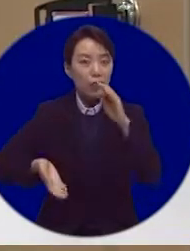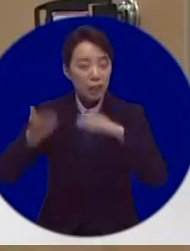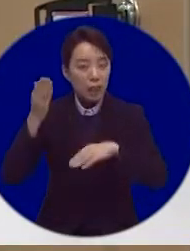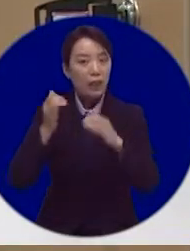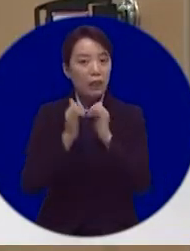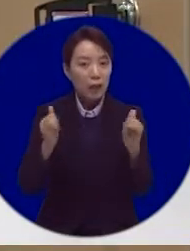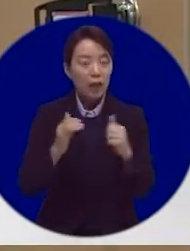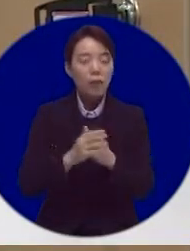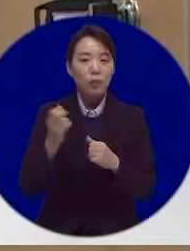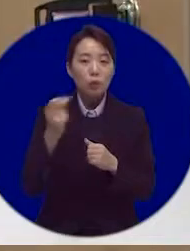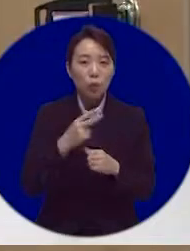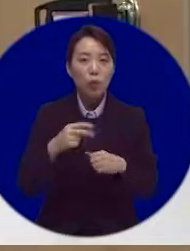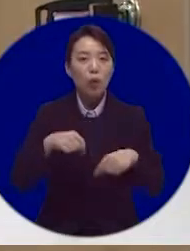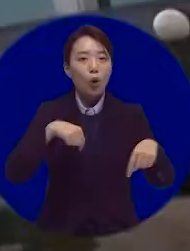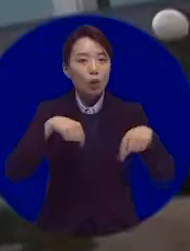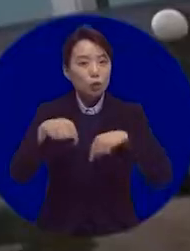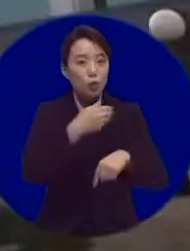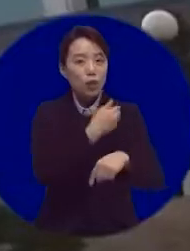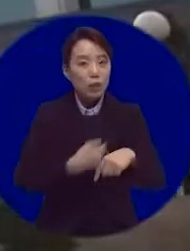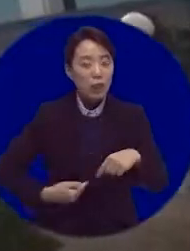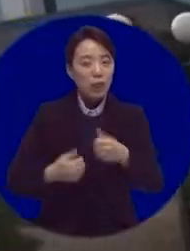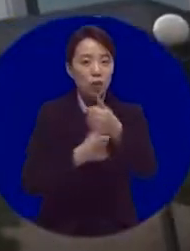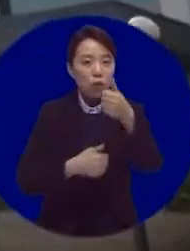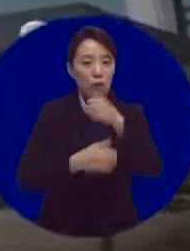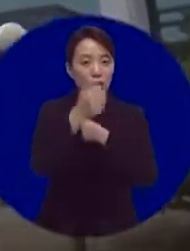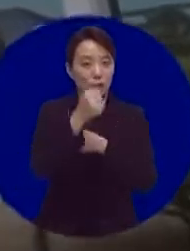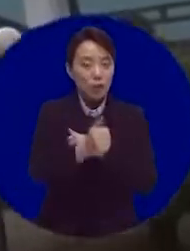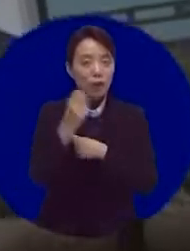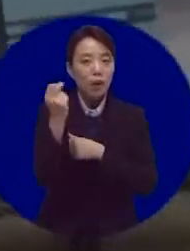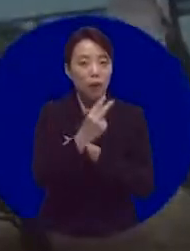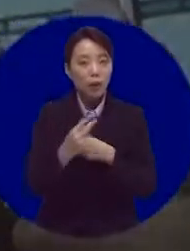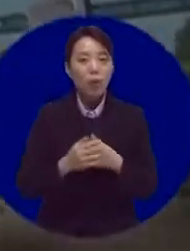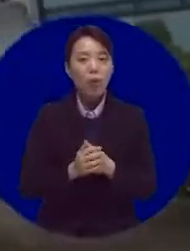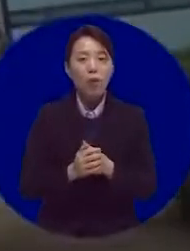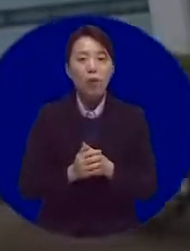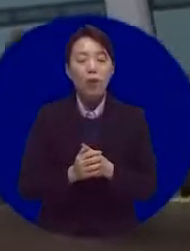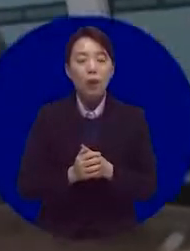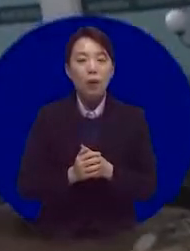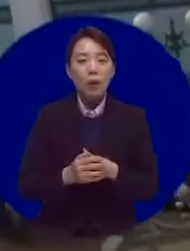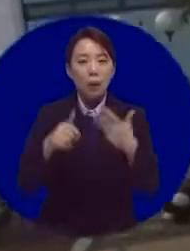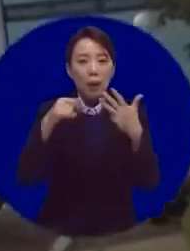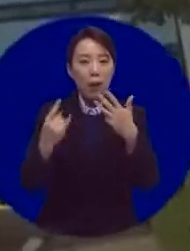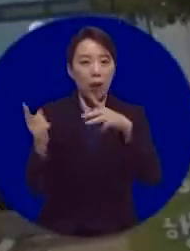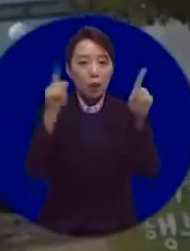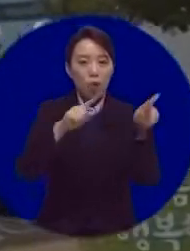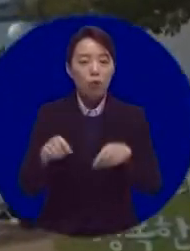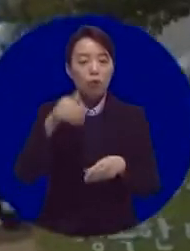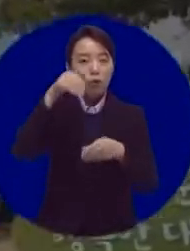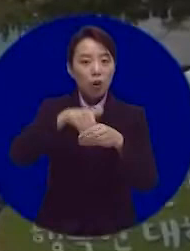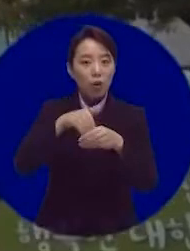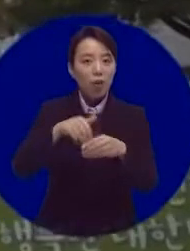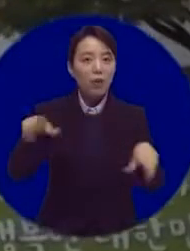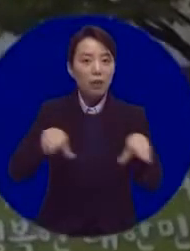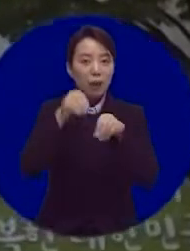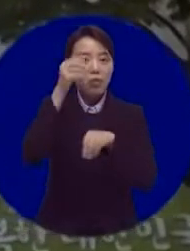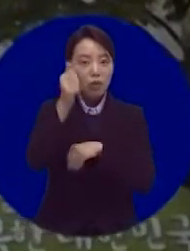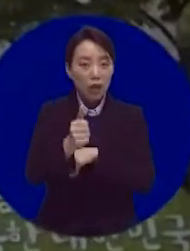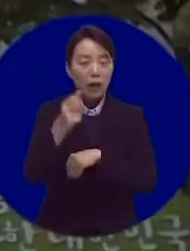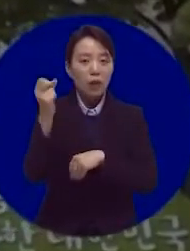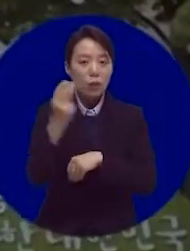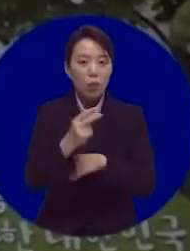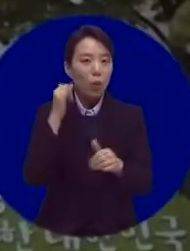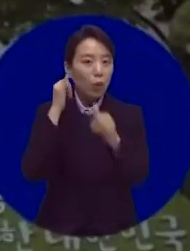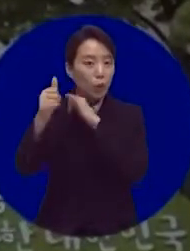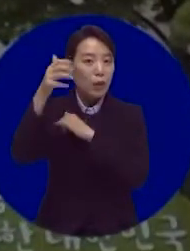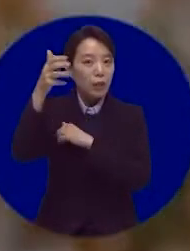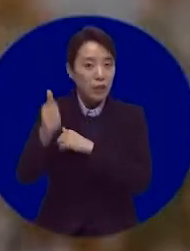간부, 주민자치위원회 위원, 통리반의 장이 제8회 전국 동시지방선거의 선거사무장,